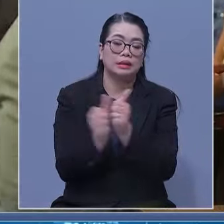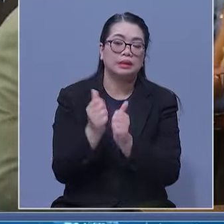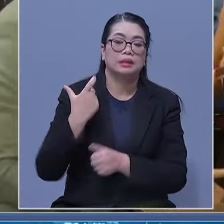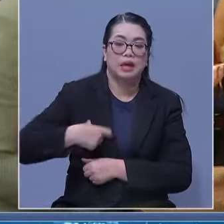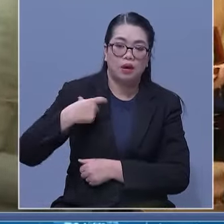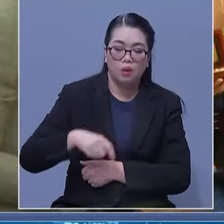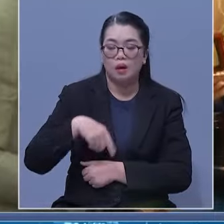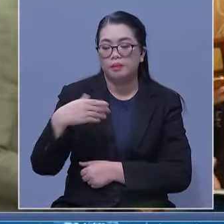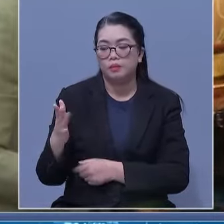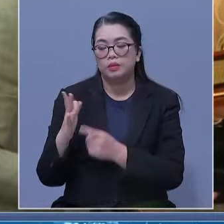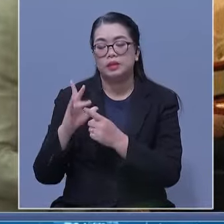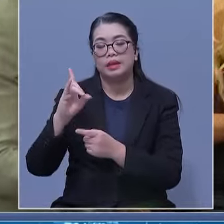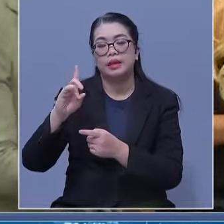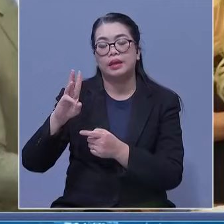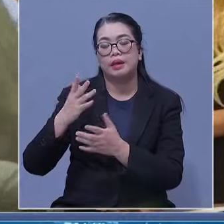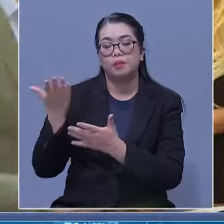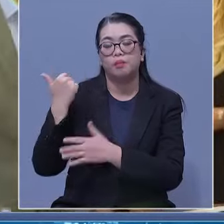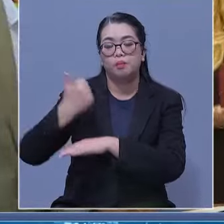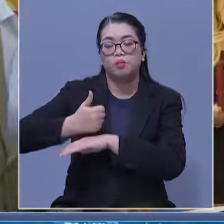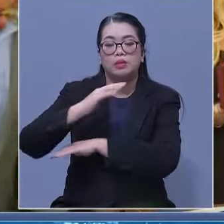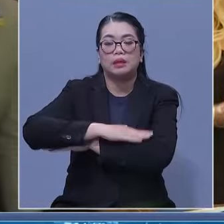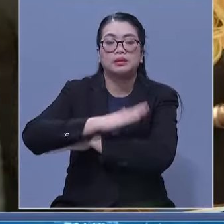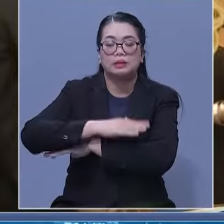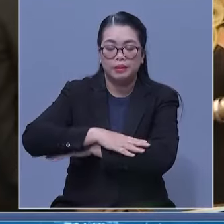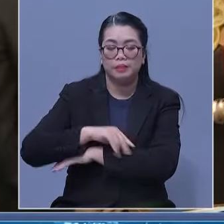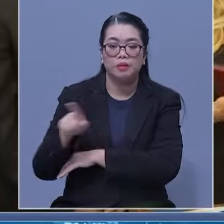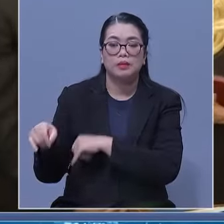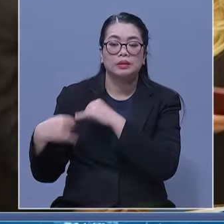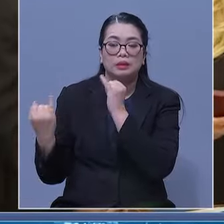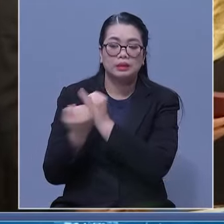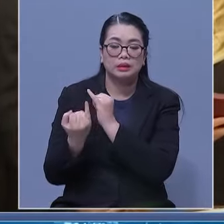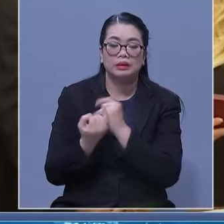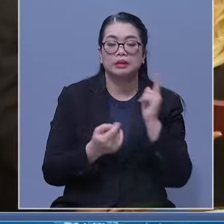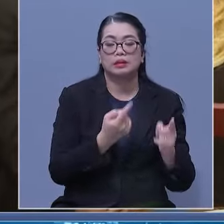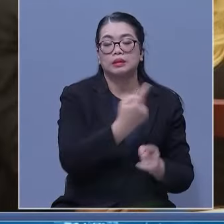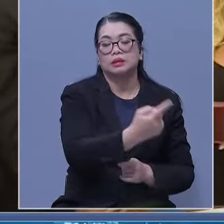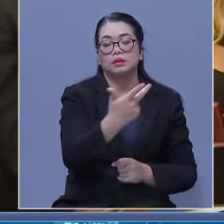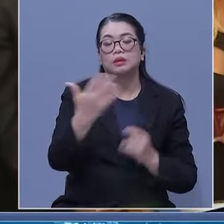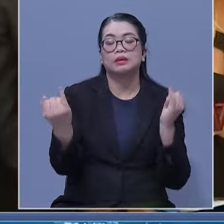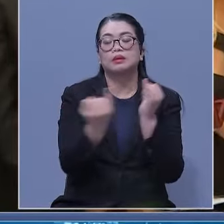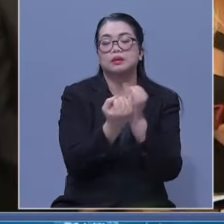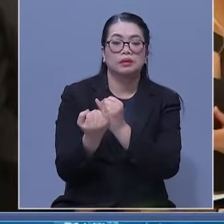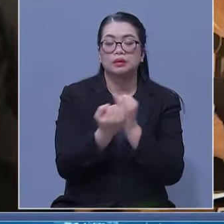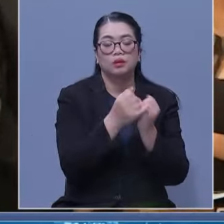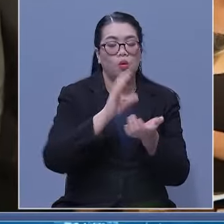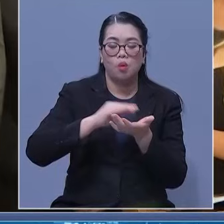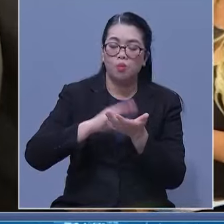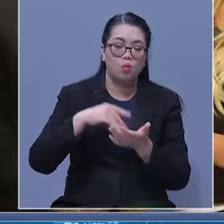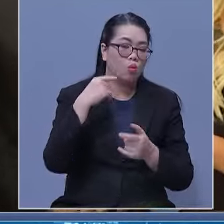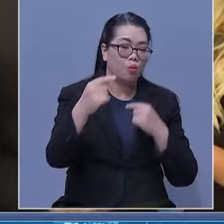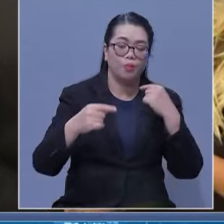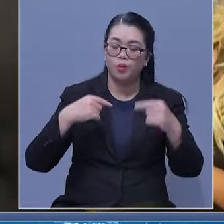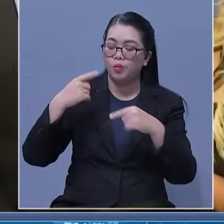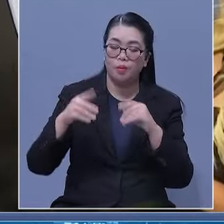ถึงเดวิดเพ็กเกอร์อดีตผู้บริหารหนังสือพิมพ์แท็บลอยด์ว่ามีการร่วมมือกันซื้อแล้วก็ปราบปรามข้อมูลเชิงลบเพื่อช่วย